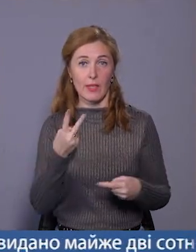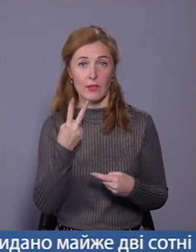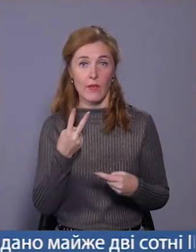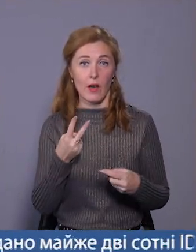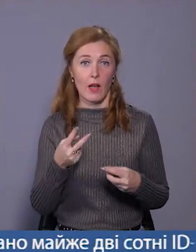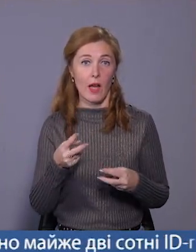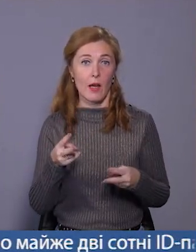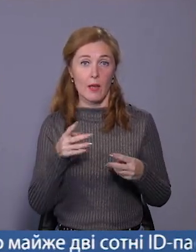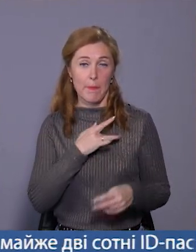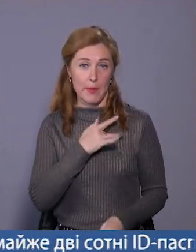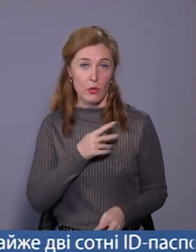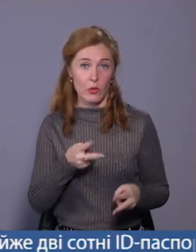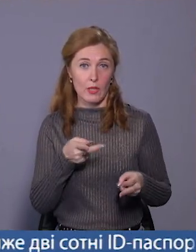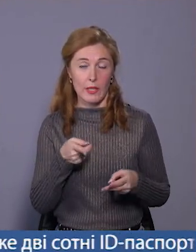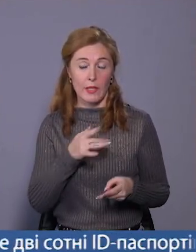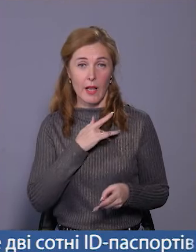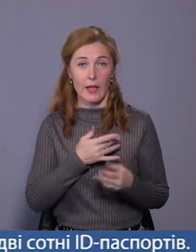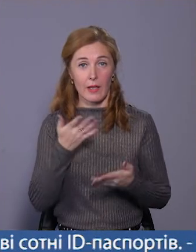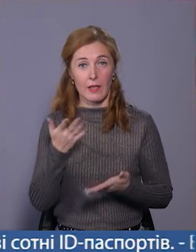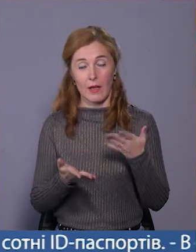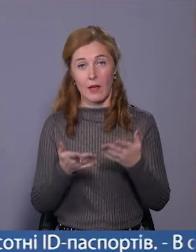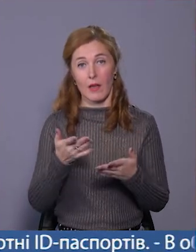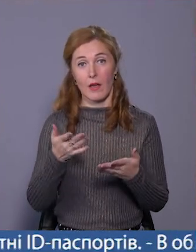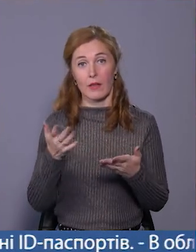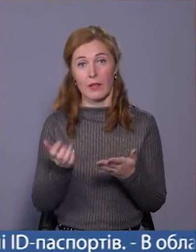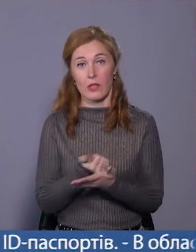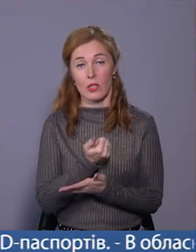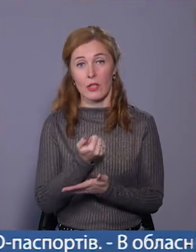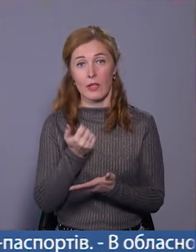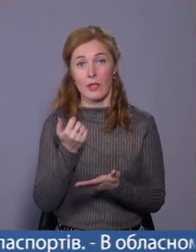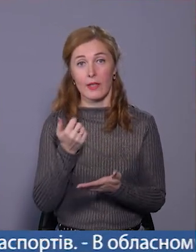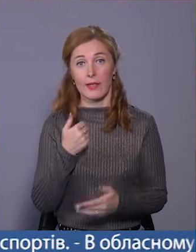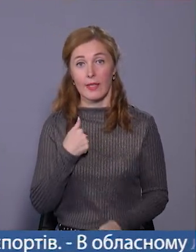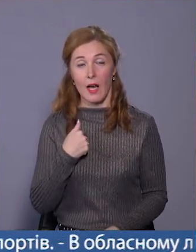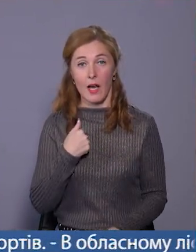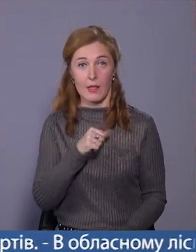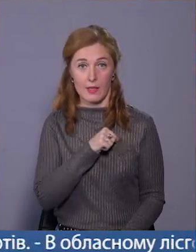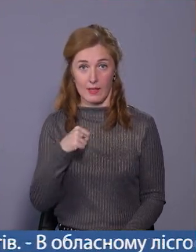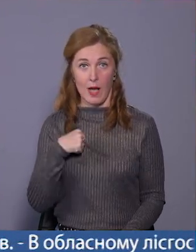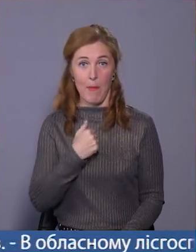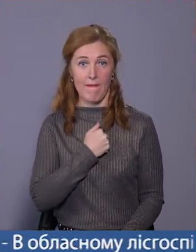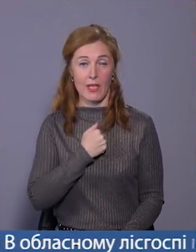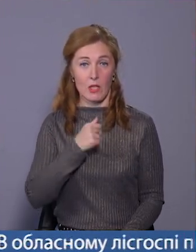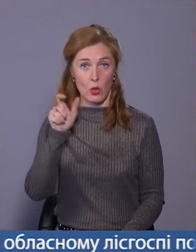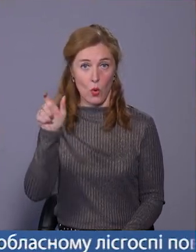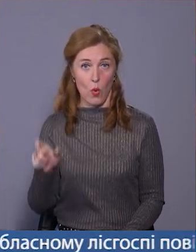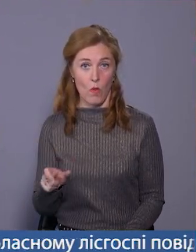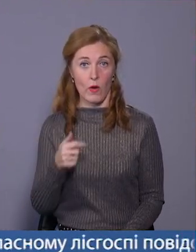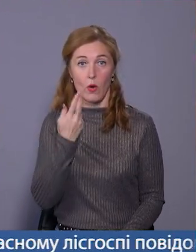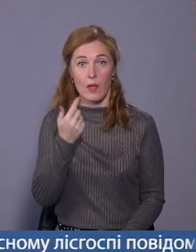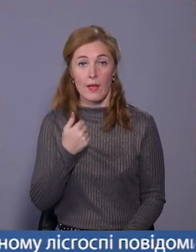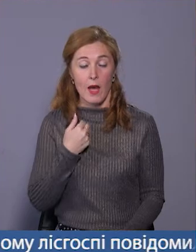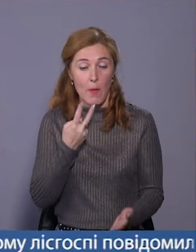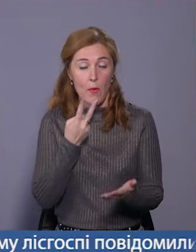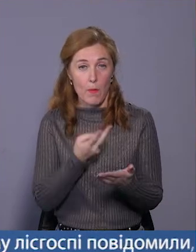знайшов екскаваторник, який копав котлован. Як військовий, Побачивши ці